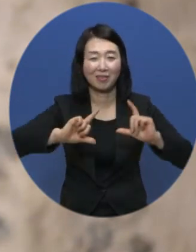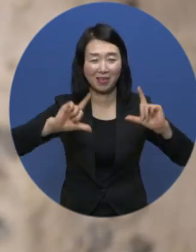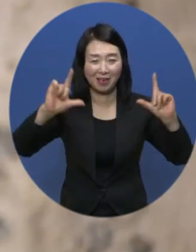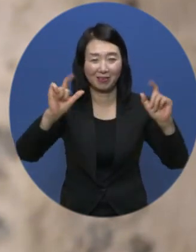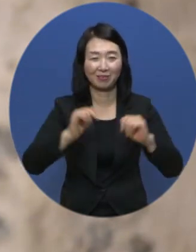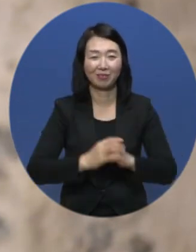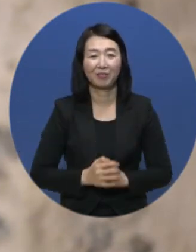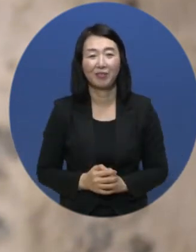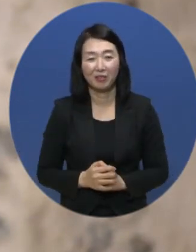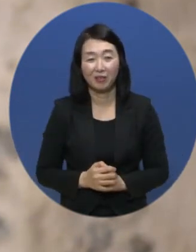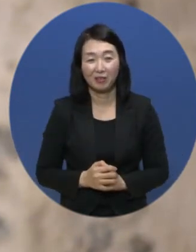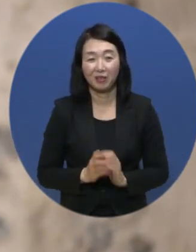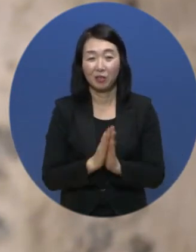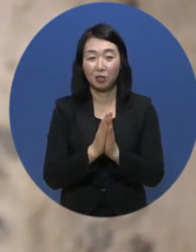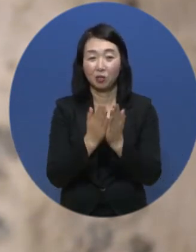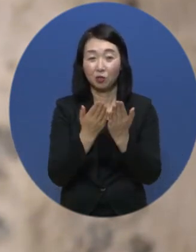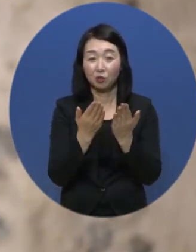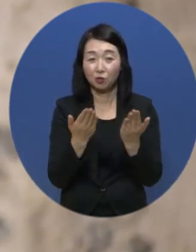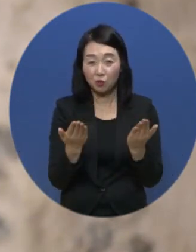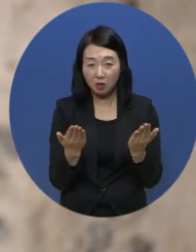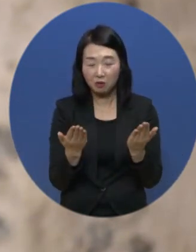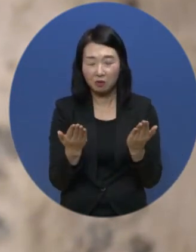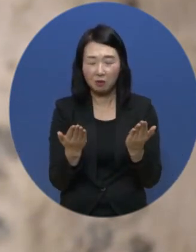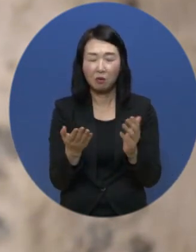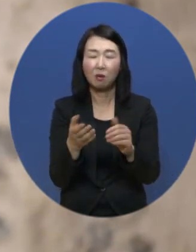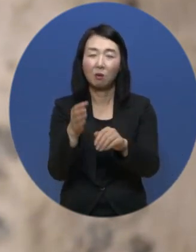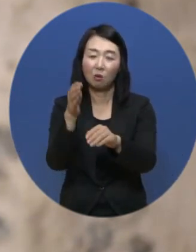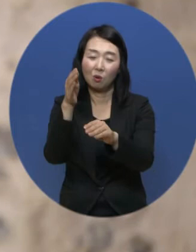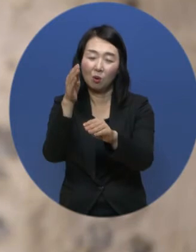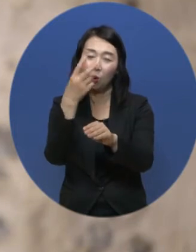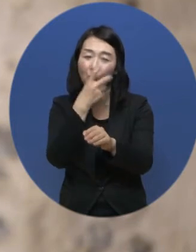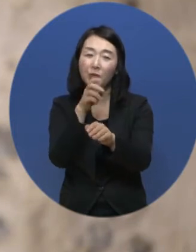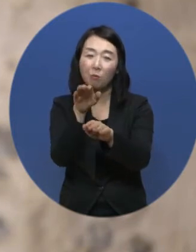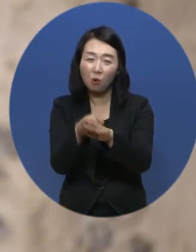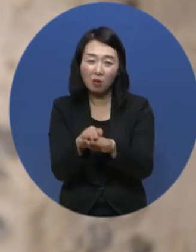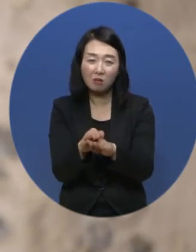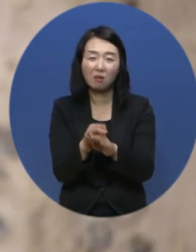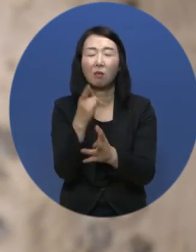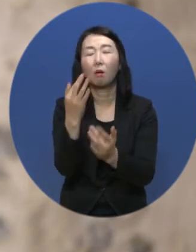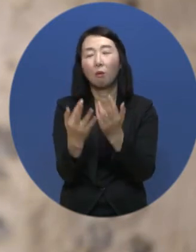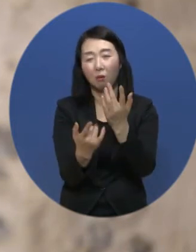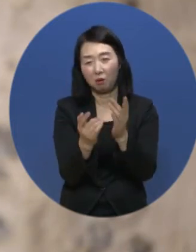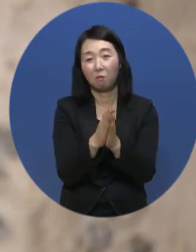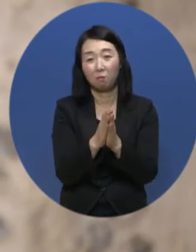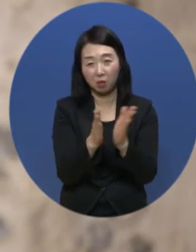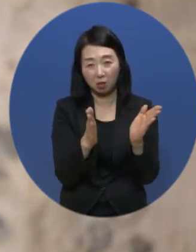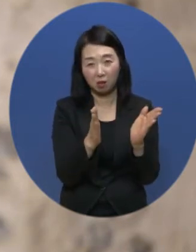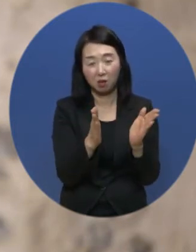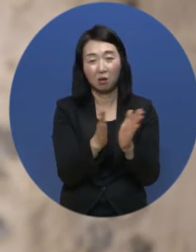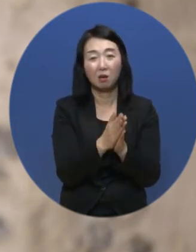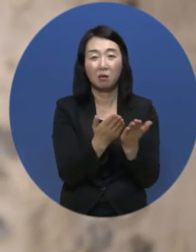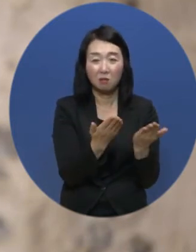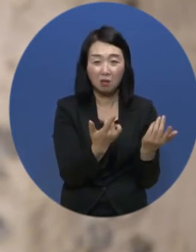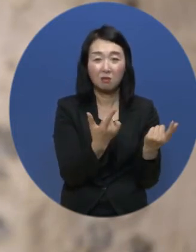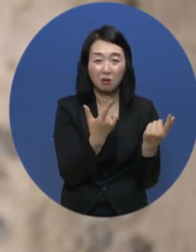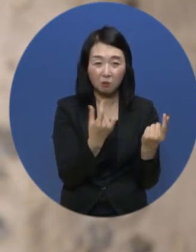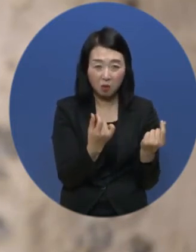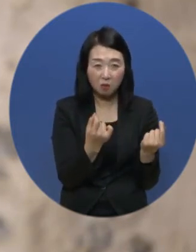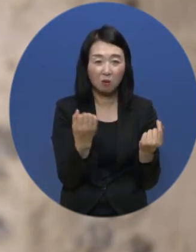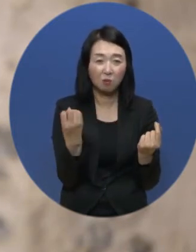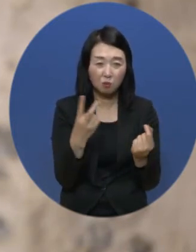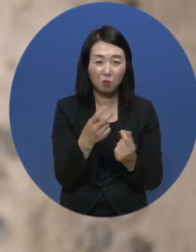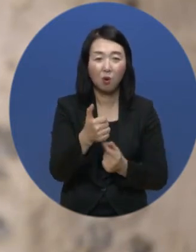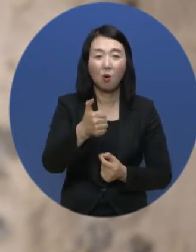위탁 보관했던 창고에 화재가 발생합니다. 제 책을 비롯한 50만여 권의 모든